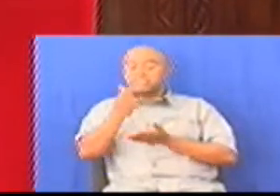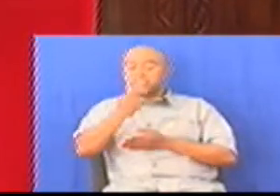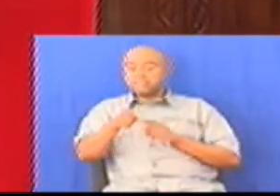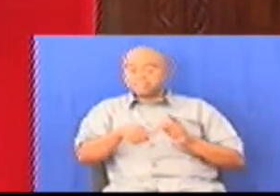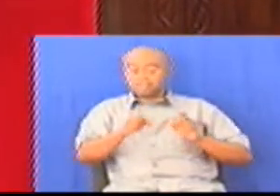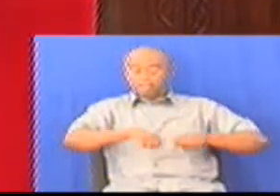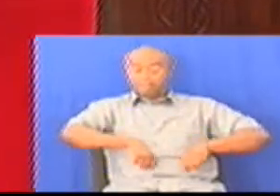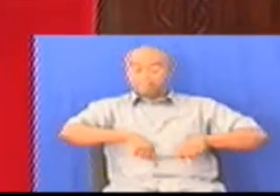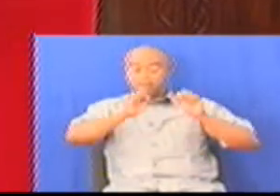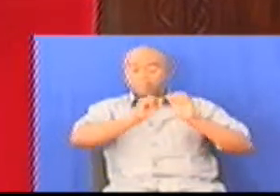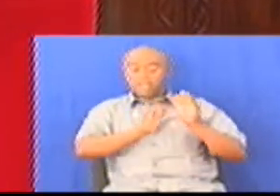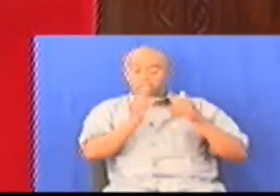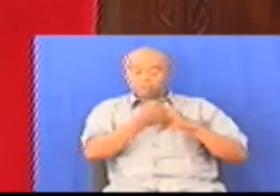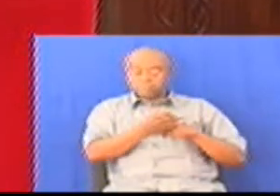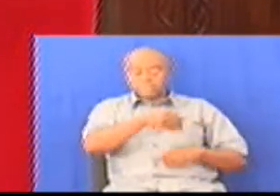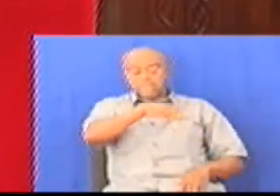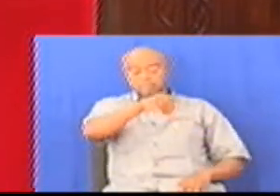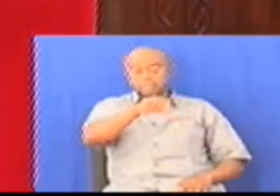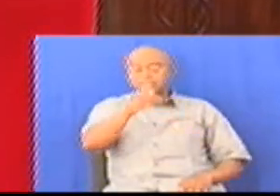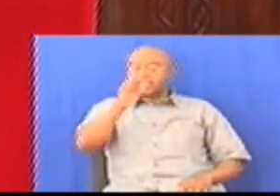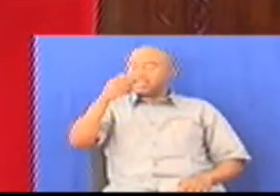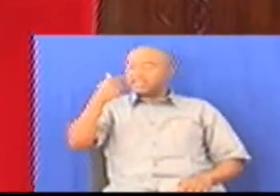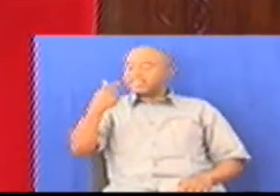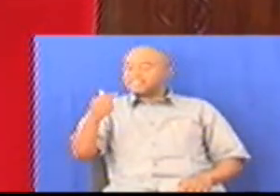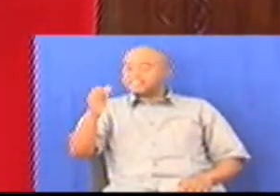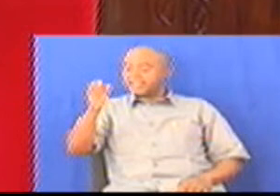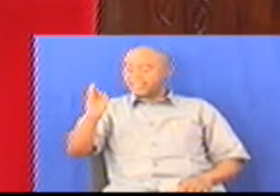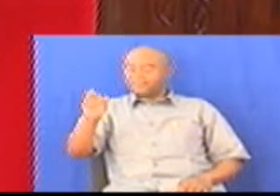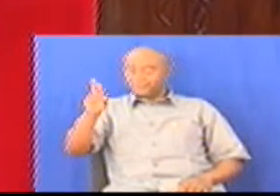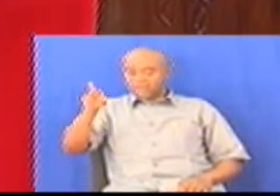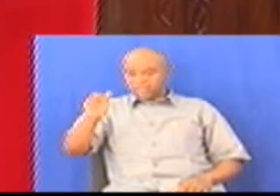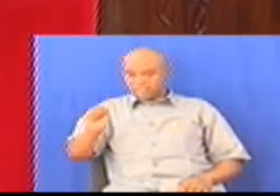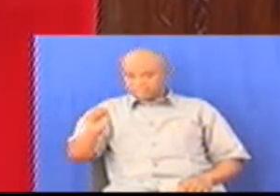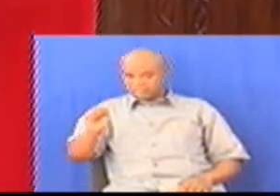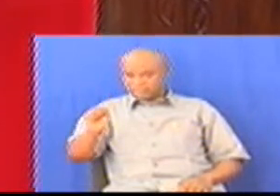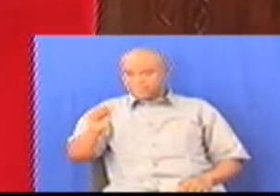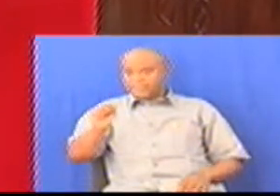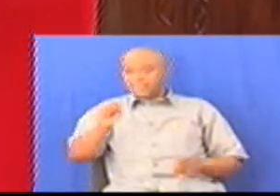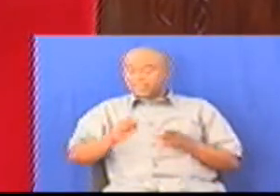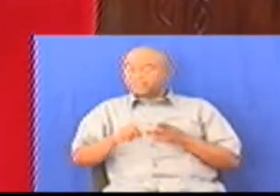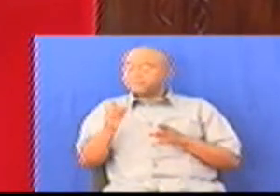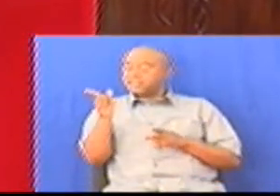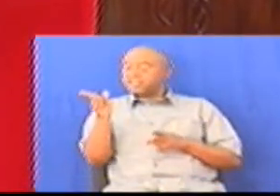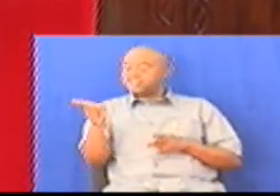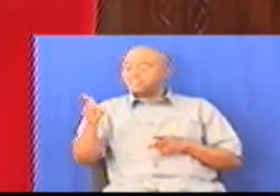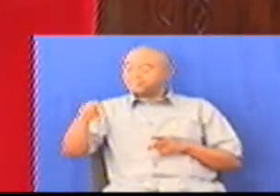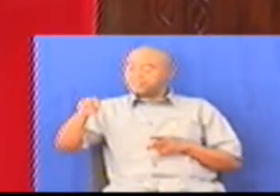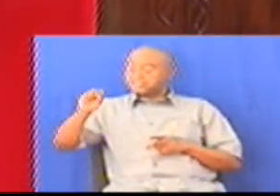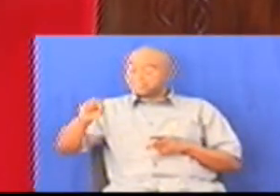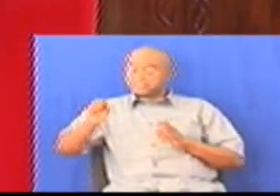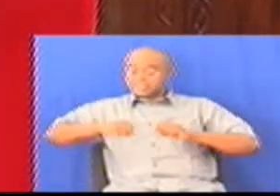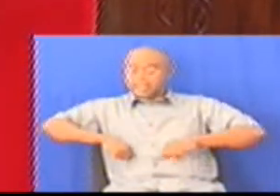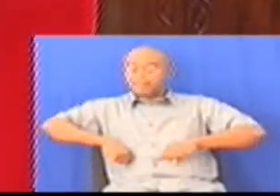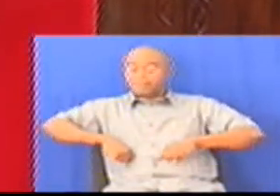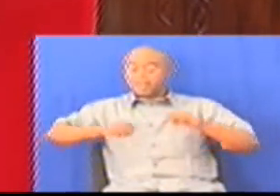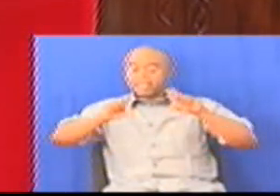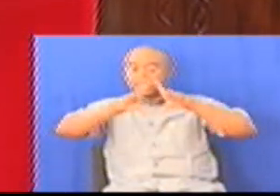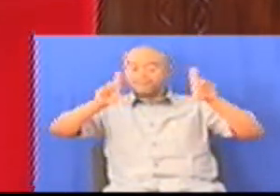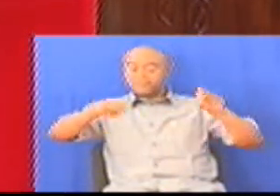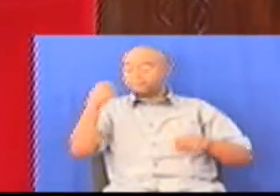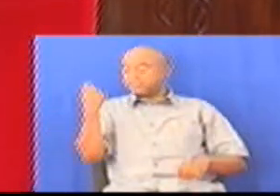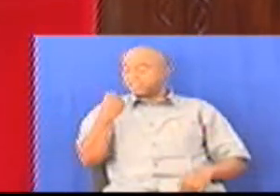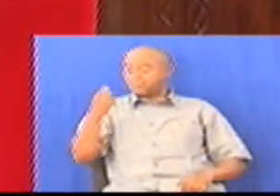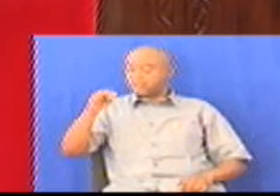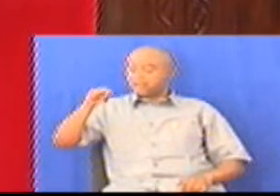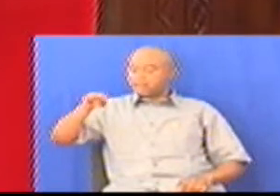mamlaka ya udhibiti wa mbolea TFRA, wakala wa huduma za ununuzi serikalini GPSA na mamlaka ya vitambulisho vya taifa NIDA kwenye orodha ya